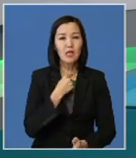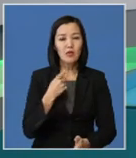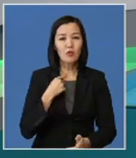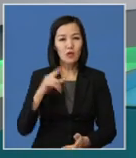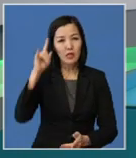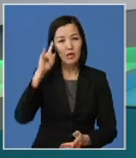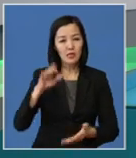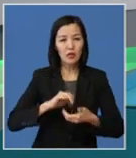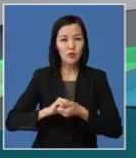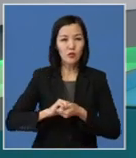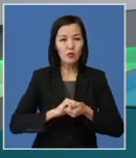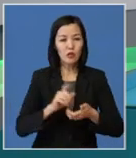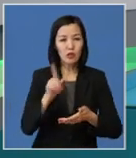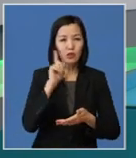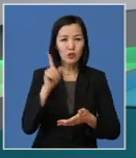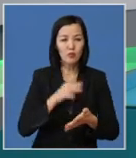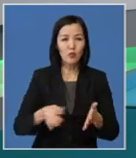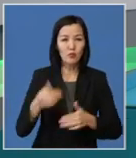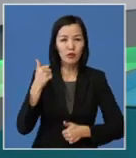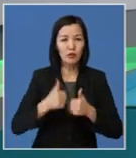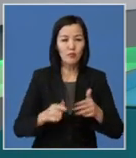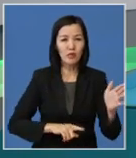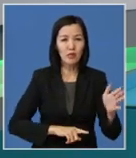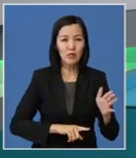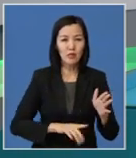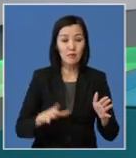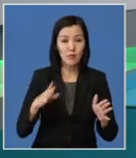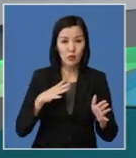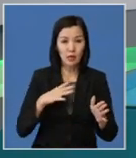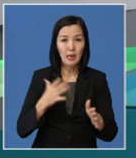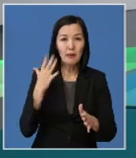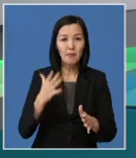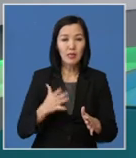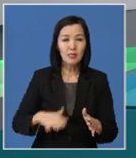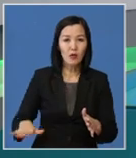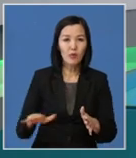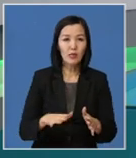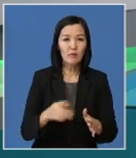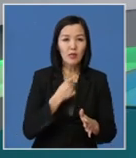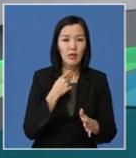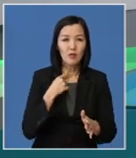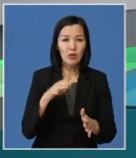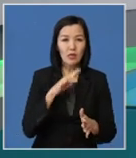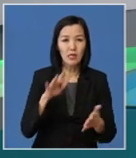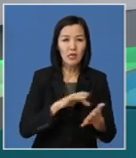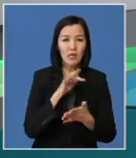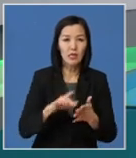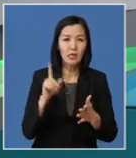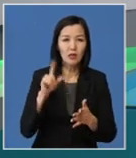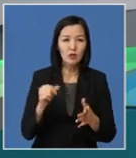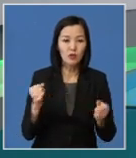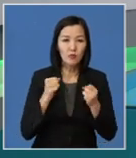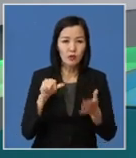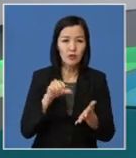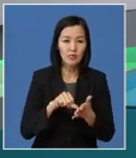Талдықорғанда қазақ күресінен жасөспірімдер арасында облыс чемпионаты өтті. Жетісу өңірінің 5 ауданы мен Талдықорған және Текел қалаларынан барлығы 100-ге жуық